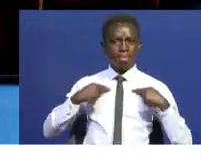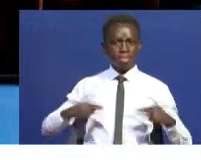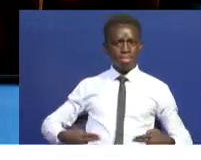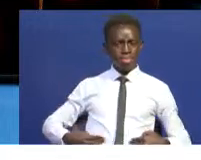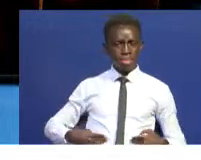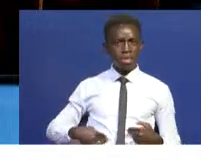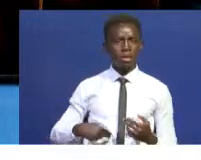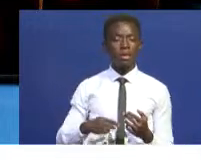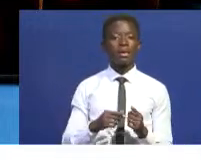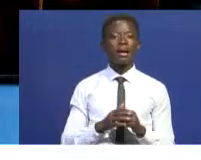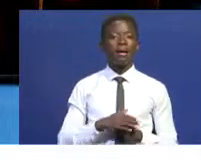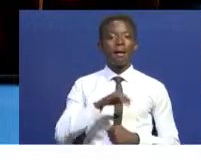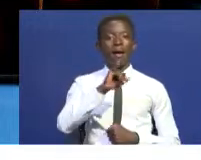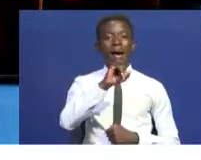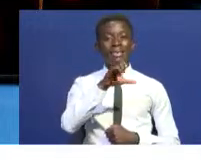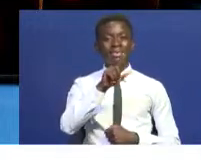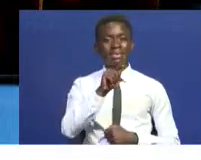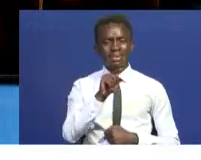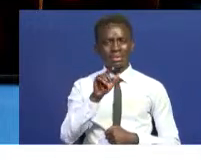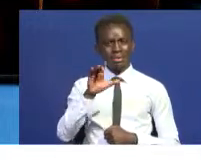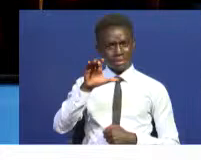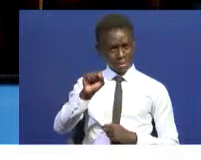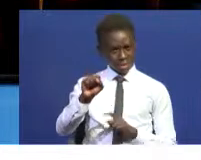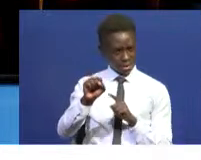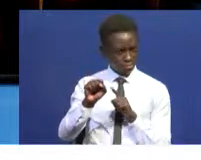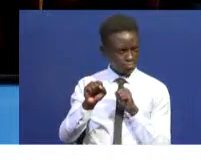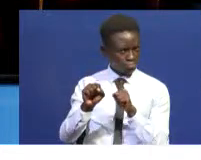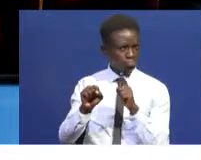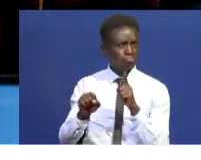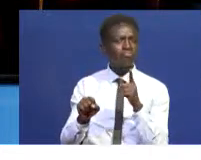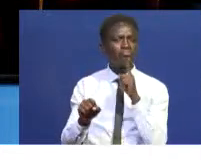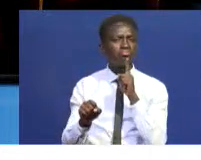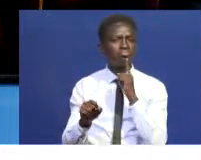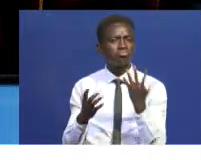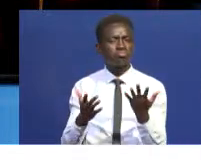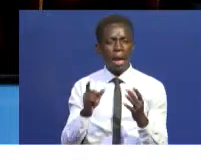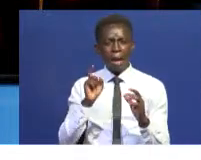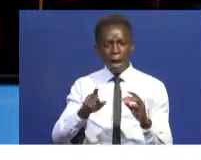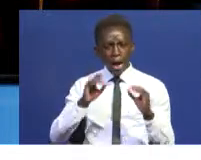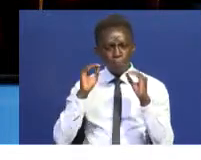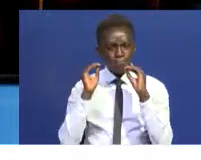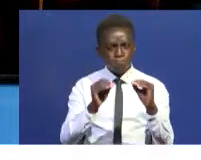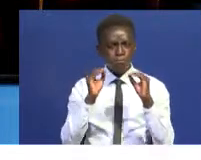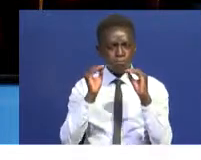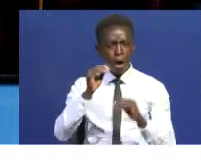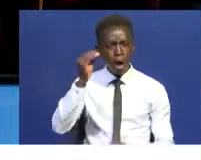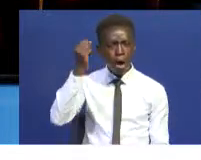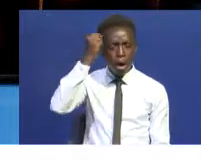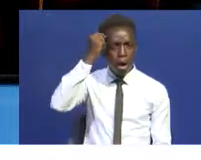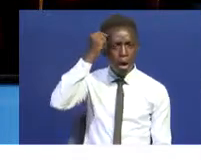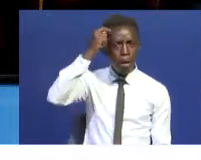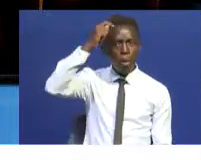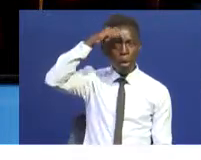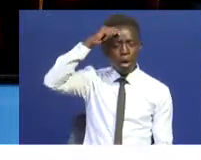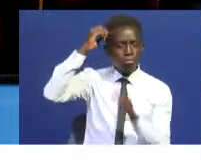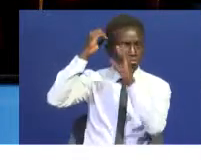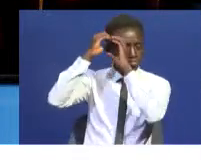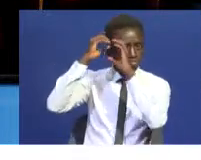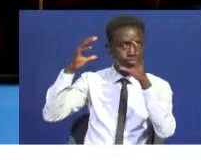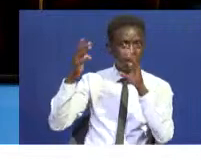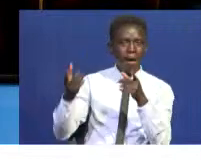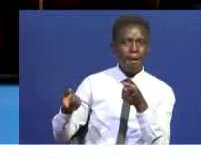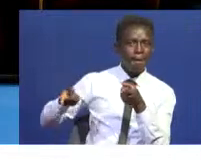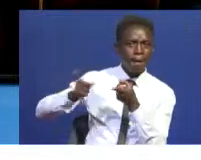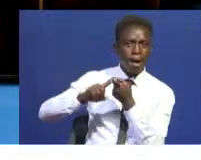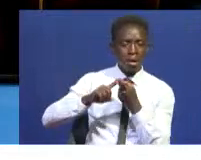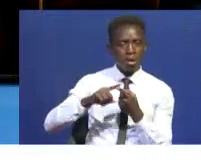Mawasiliano na Uchumi wa Dijitali Eliud Owalo anasema kuimarishwa kwa ujuzi kwa wafanyikazi wa serikali kuboresha utoaji huduma na kulinda